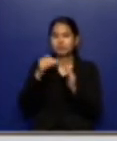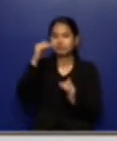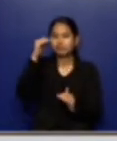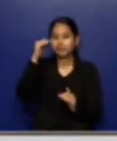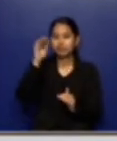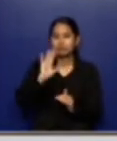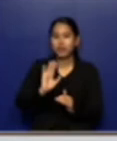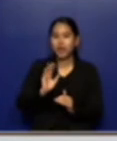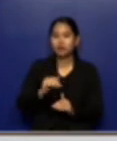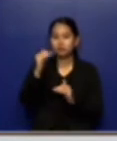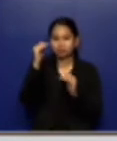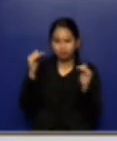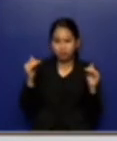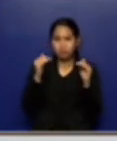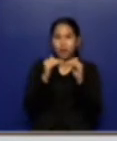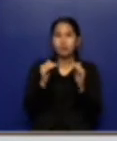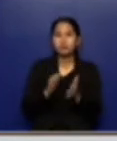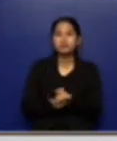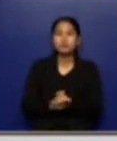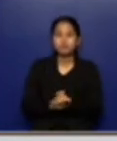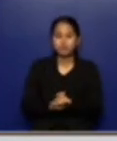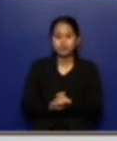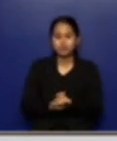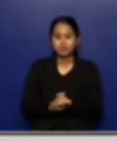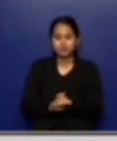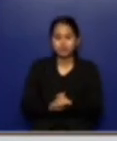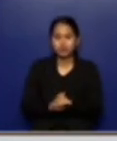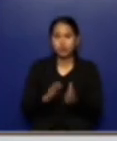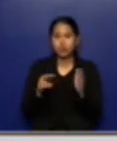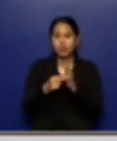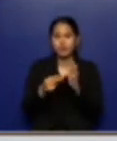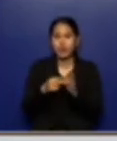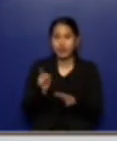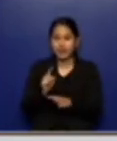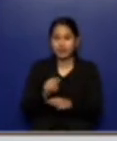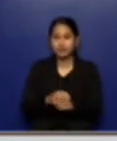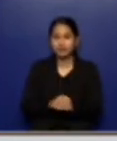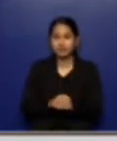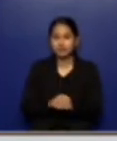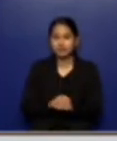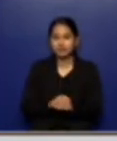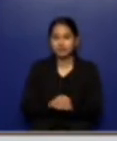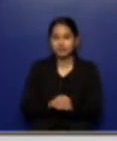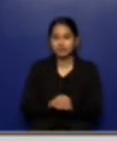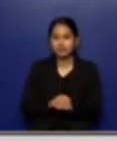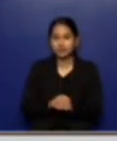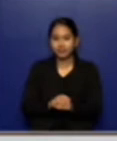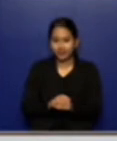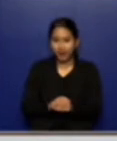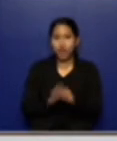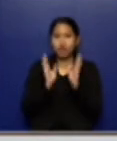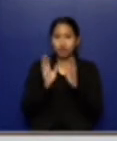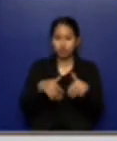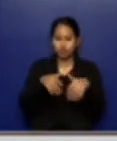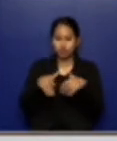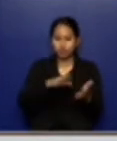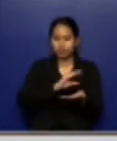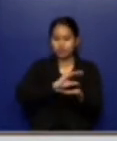นะครับในสิ่งที่จะกระจายไปทั่วกับประชากรที่มี